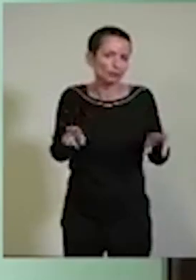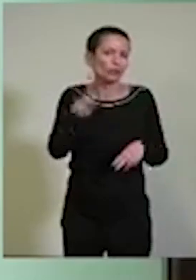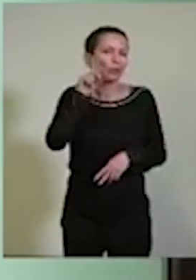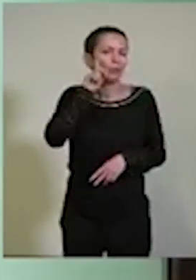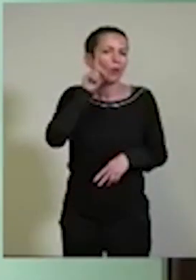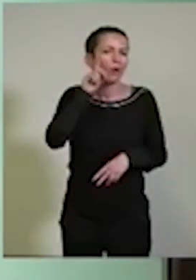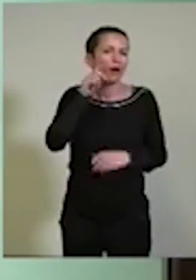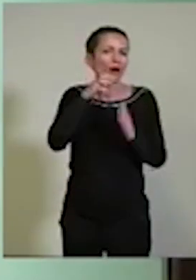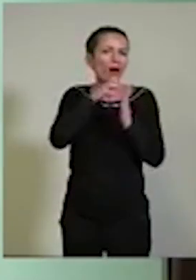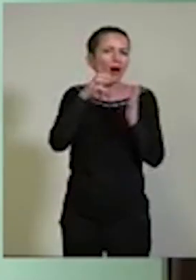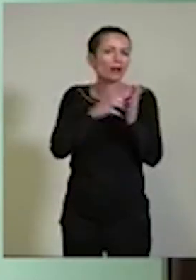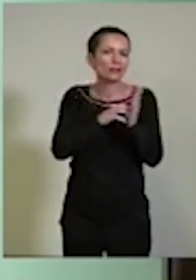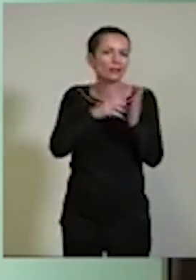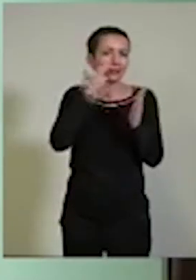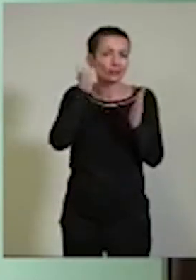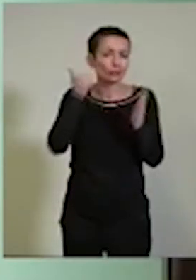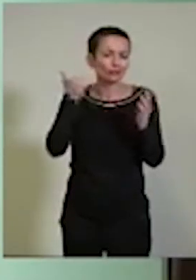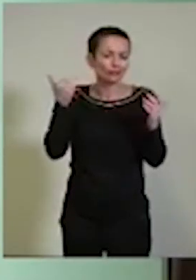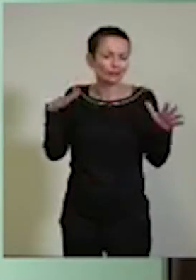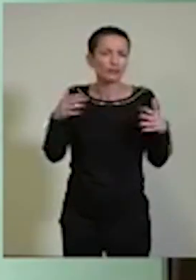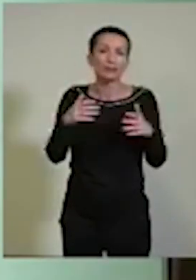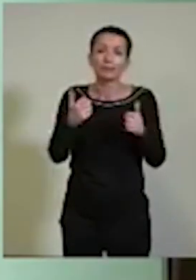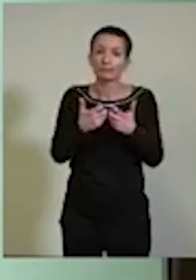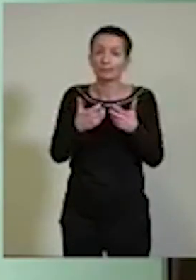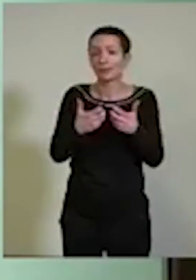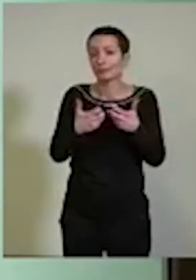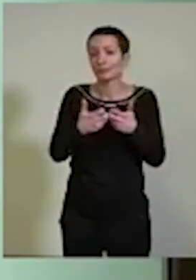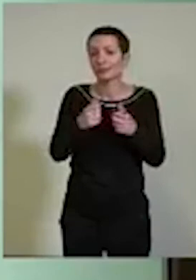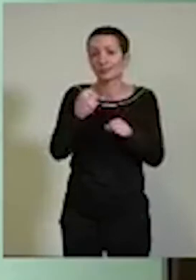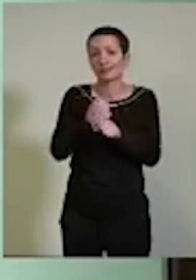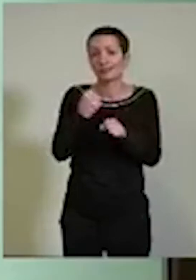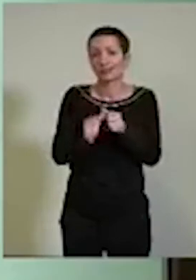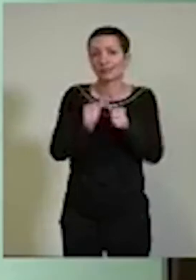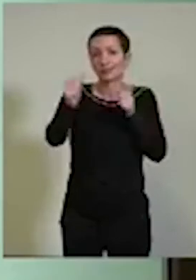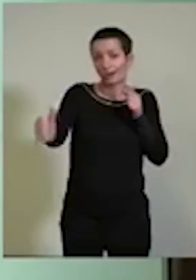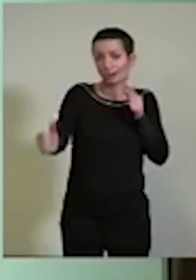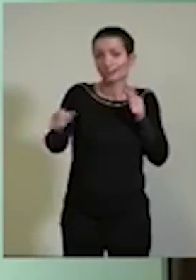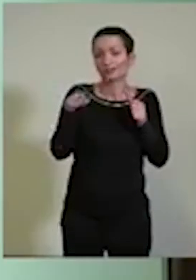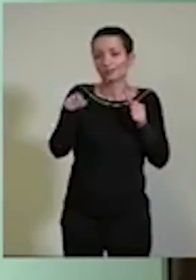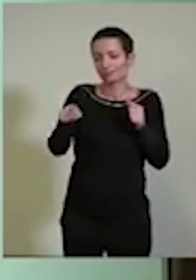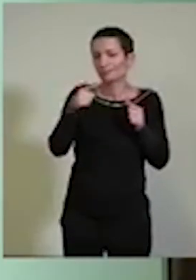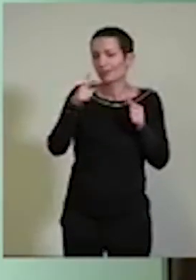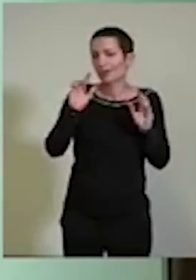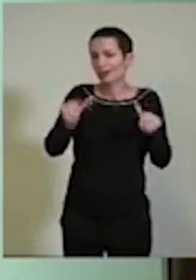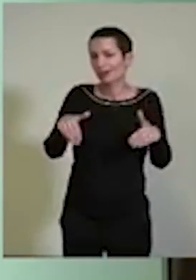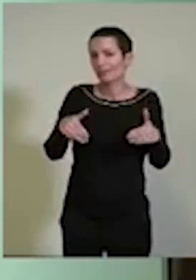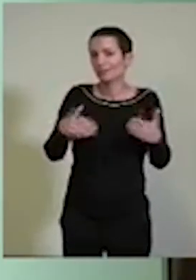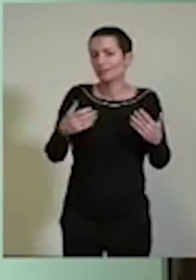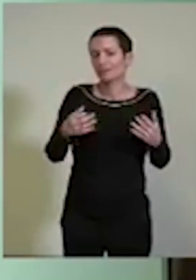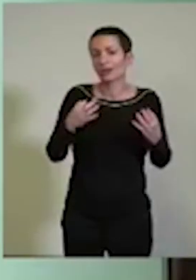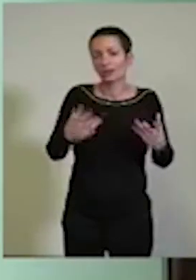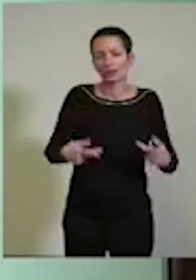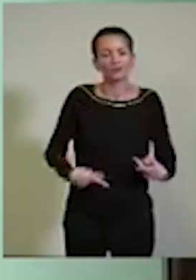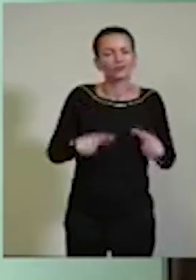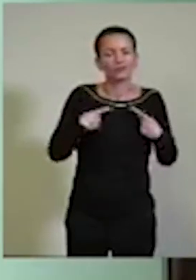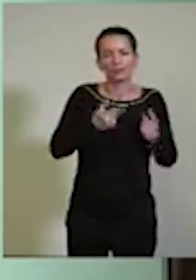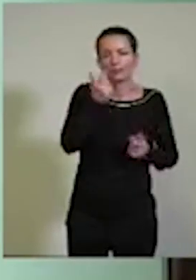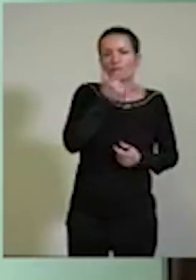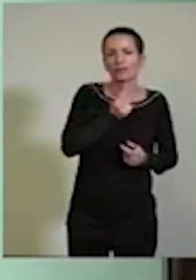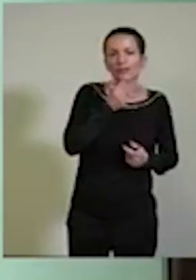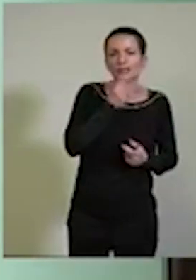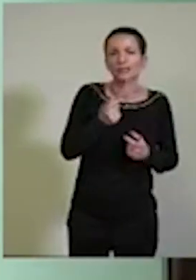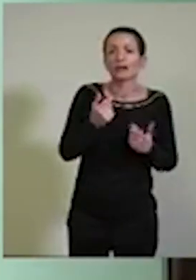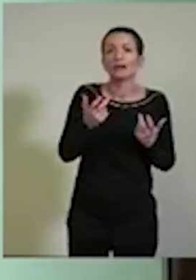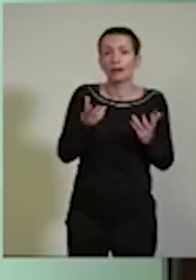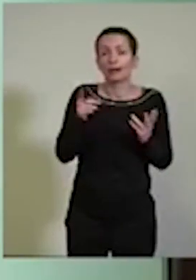vu des articles passer sur cette question-là, mais le télétravail, moi je pense que ça facilite quand même les temps de vie, le télétravail, et notamment surtout le